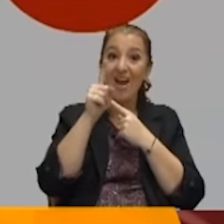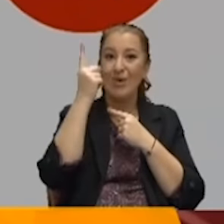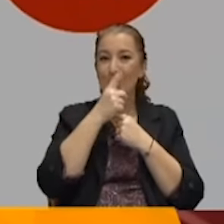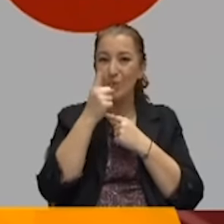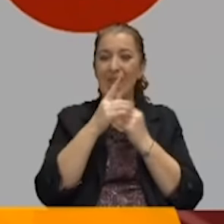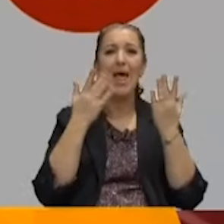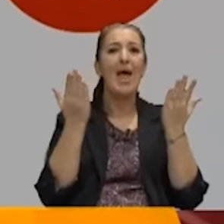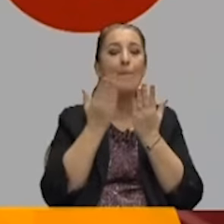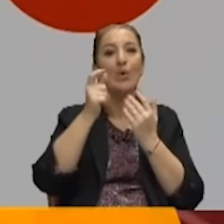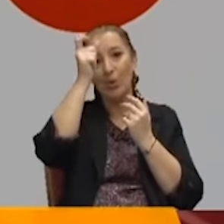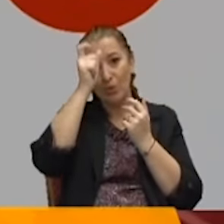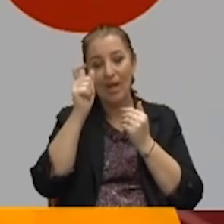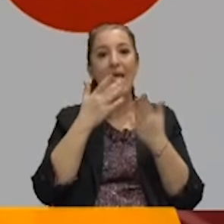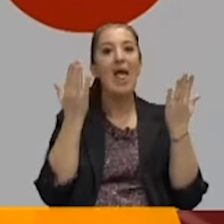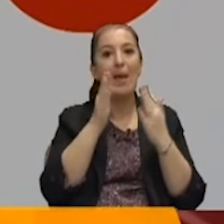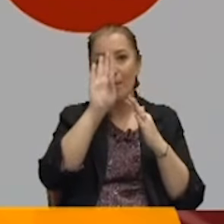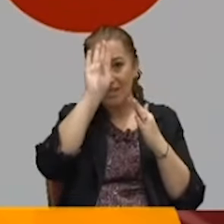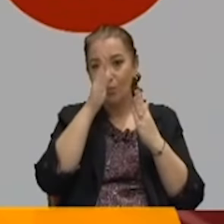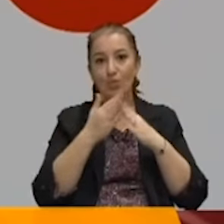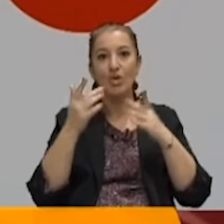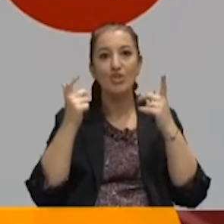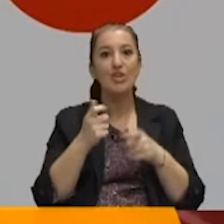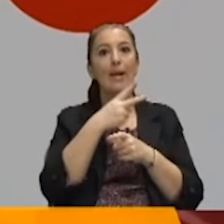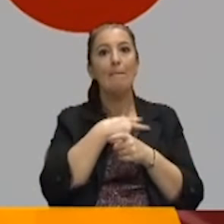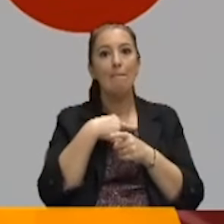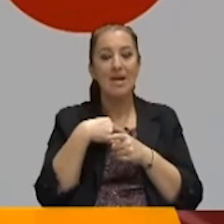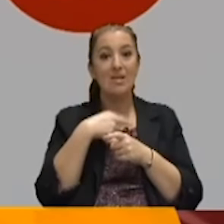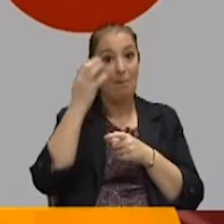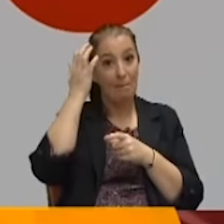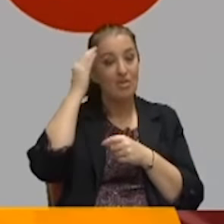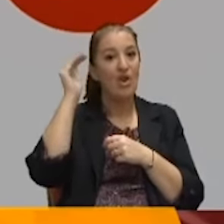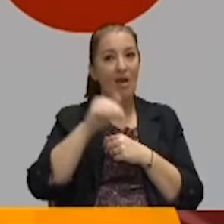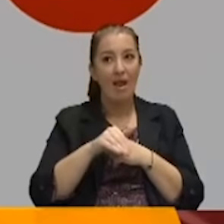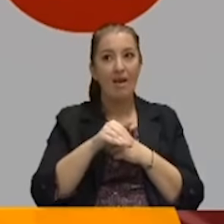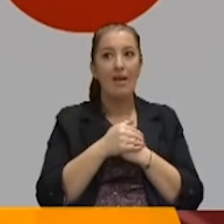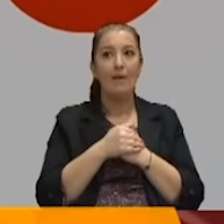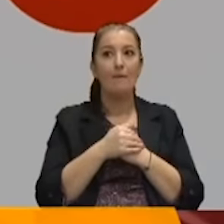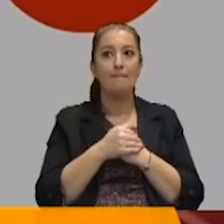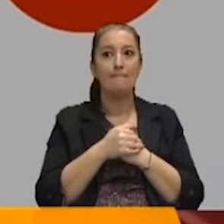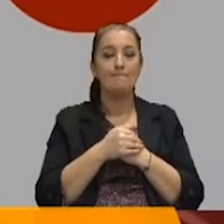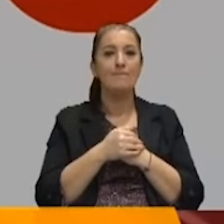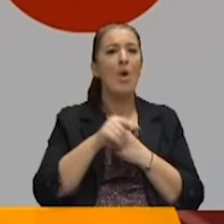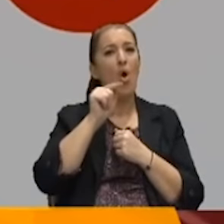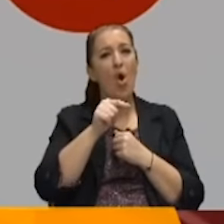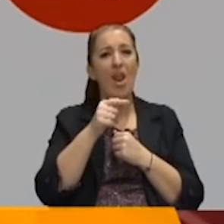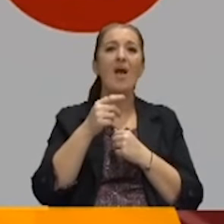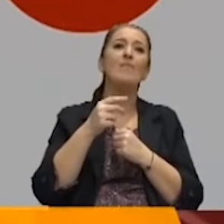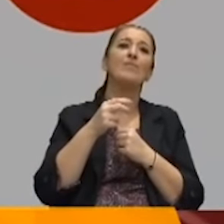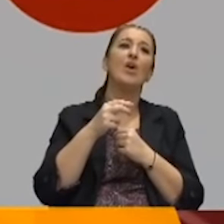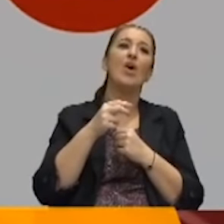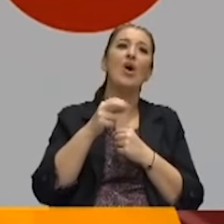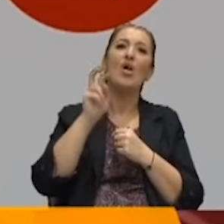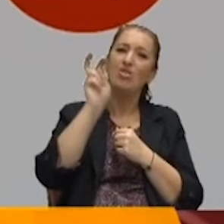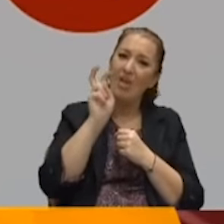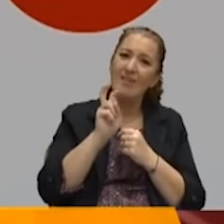hem Türkiye'nin hem İstanbul Büyükşehir Belediyesi'nin başına gelenler öyle döviz lobisinin veya